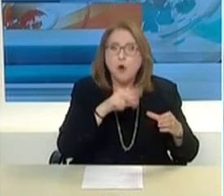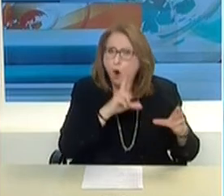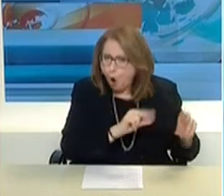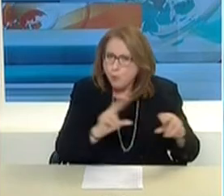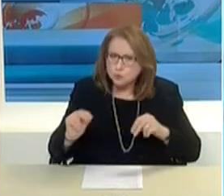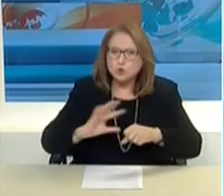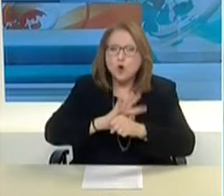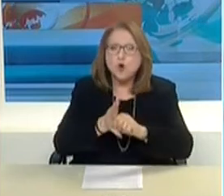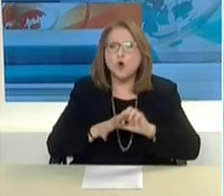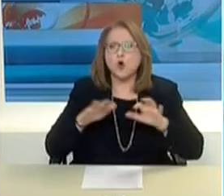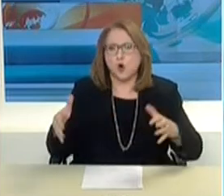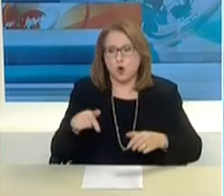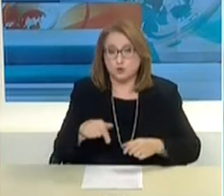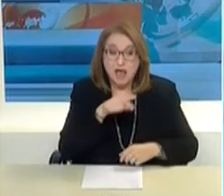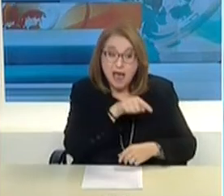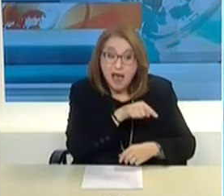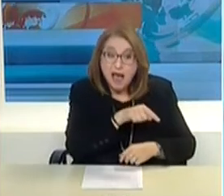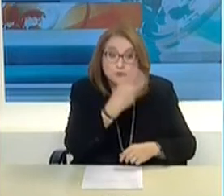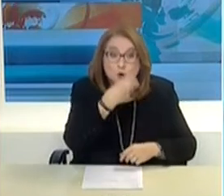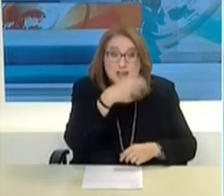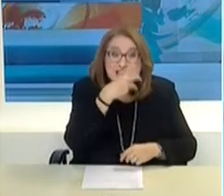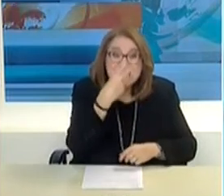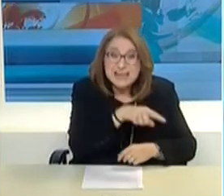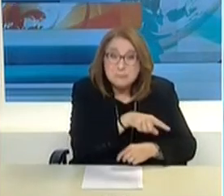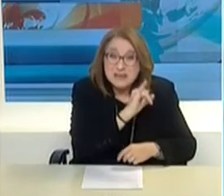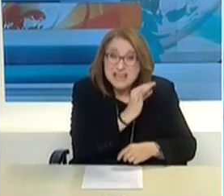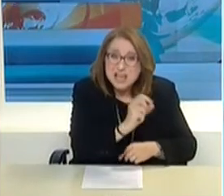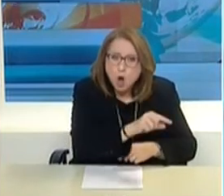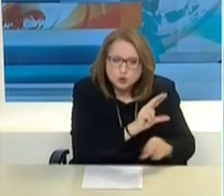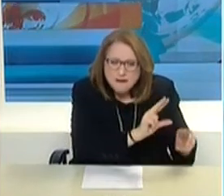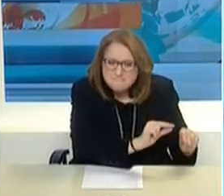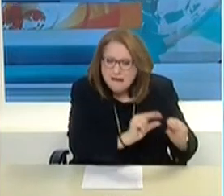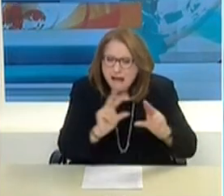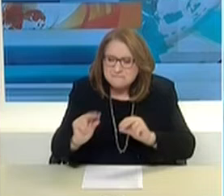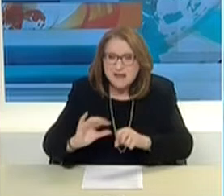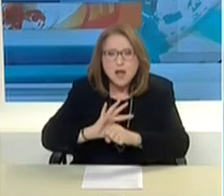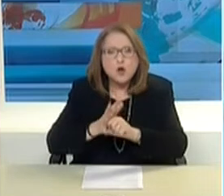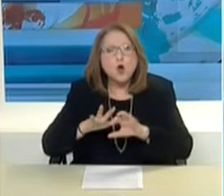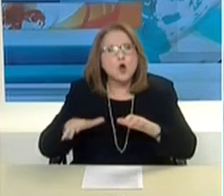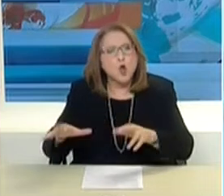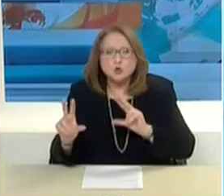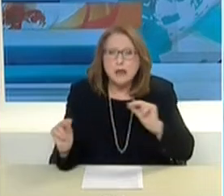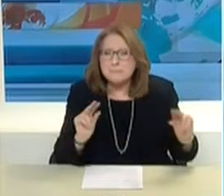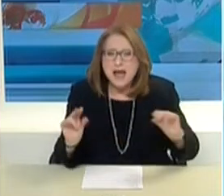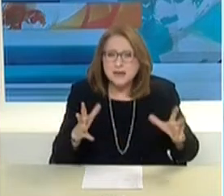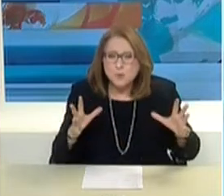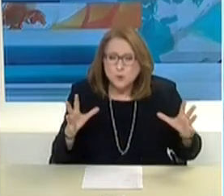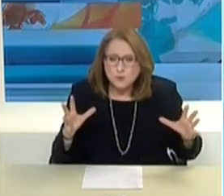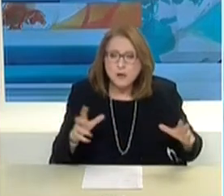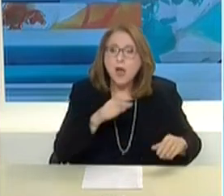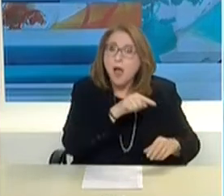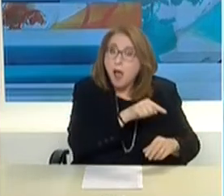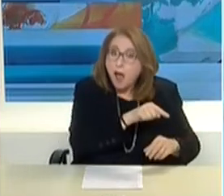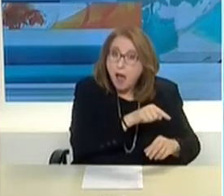κορονοϊός. Ο ιός της γρίπης, ένας ιός που συμπεριφέρεται παρόμοια και του οποίου η εξάπλωση